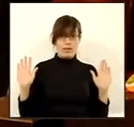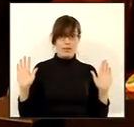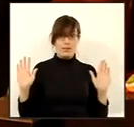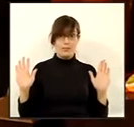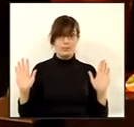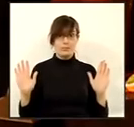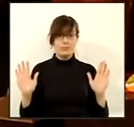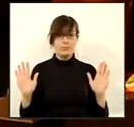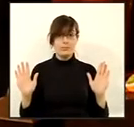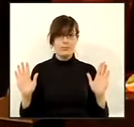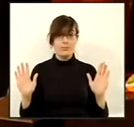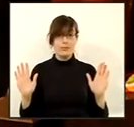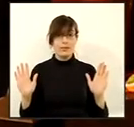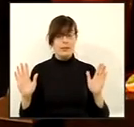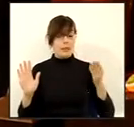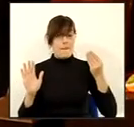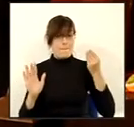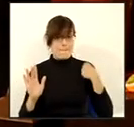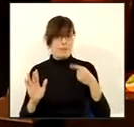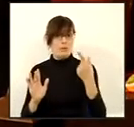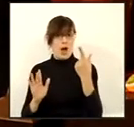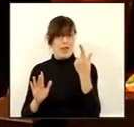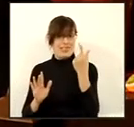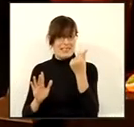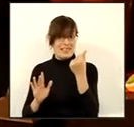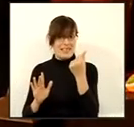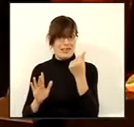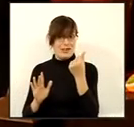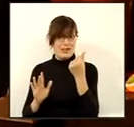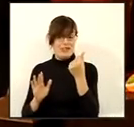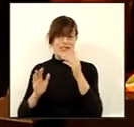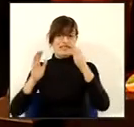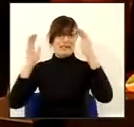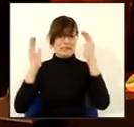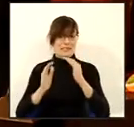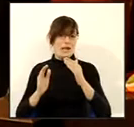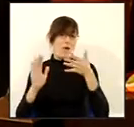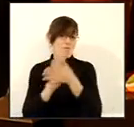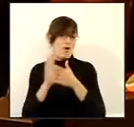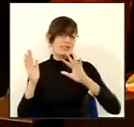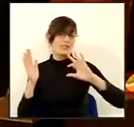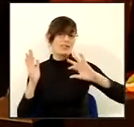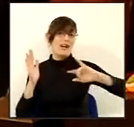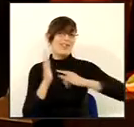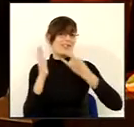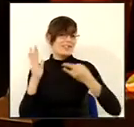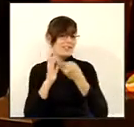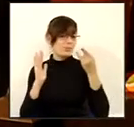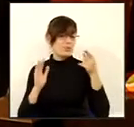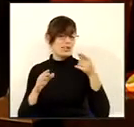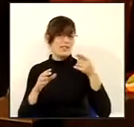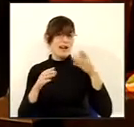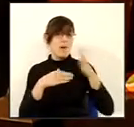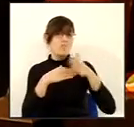941.643 euros en què en aquests moments resten alliberats a conseqüència de la retirada del projecte de la recollida de deixades porta a porta